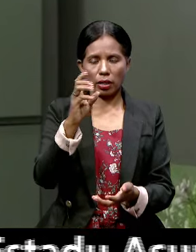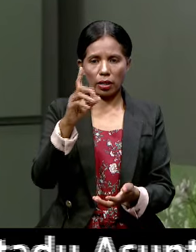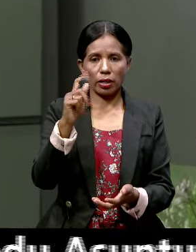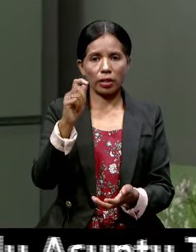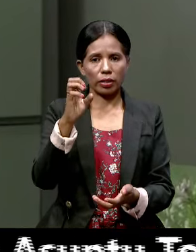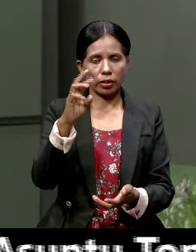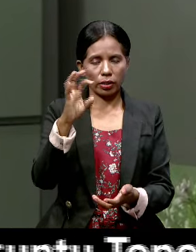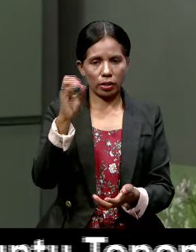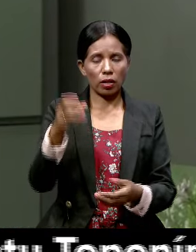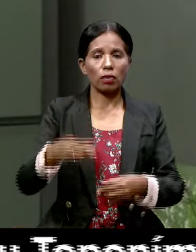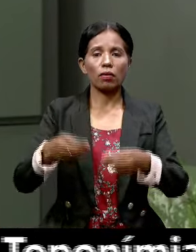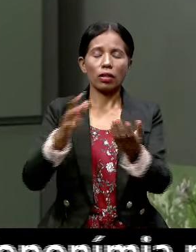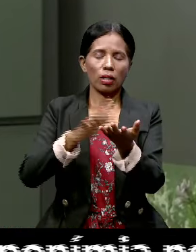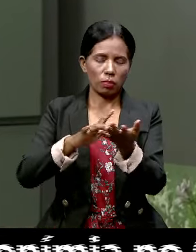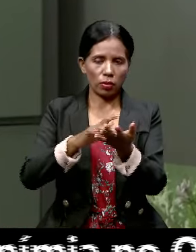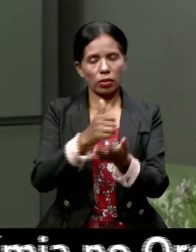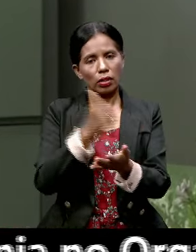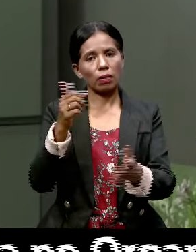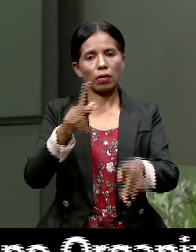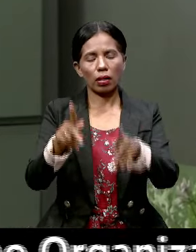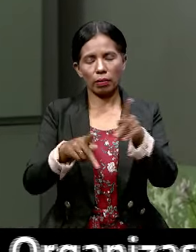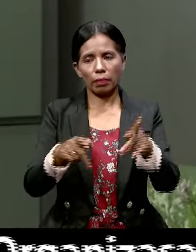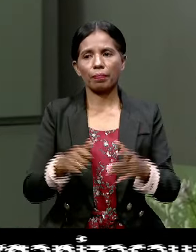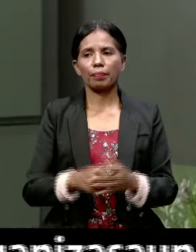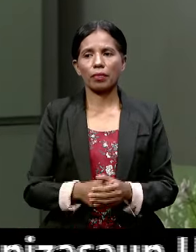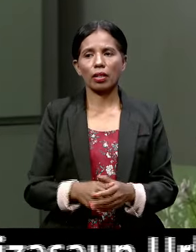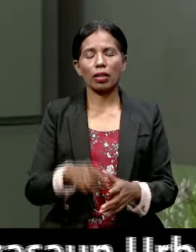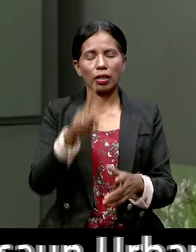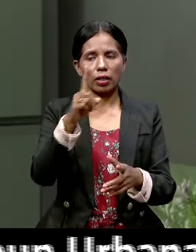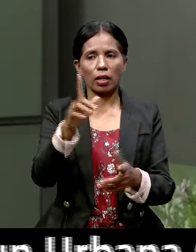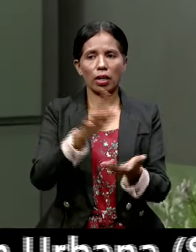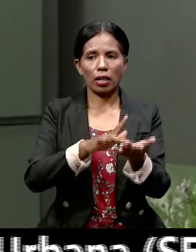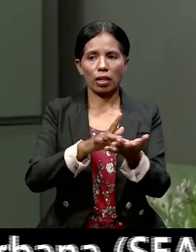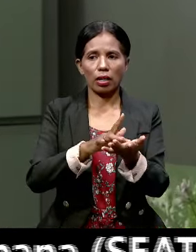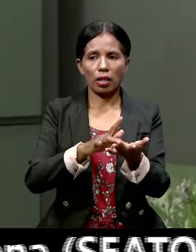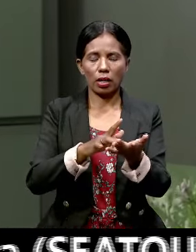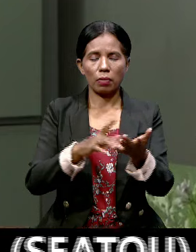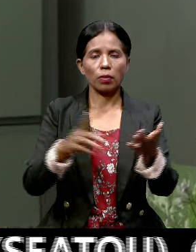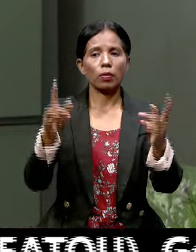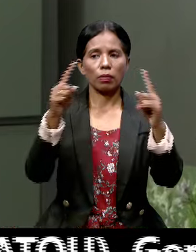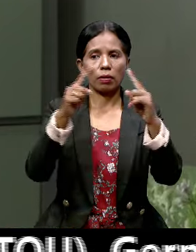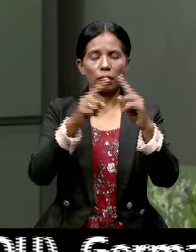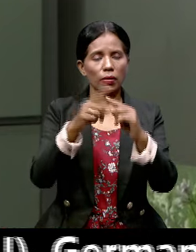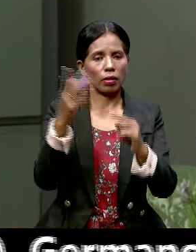ai moruk sil mas amoxicillin. Iya paling mas aimoruk di rumah aimoruk ba iha